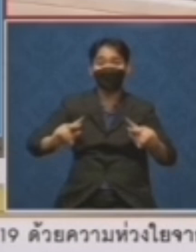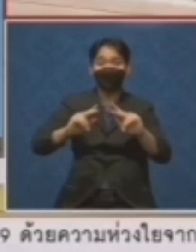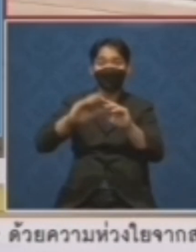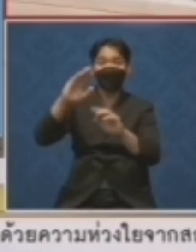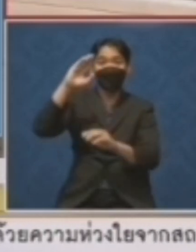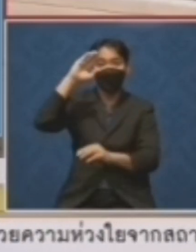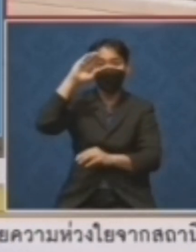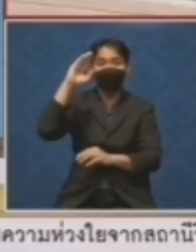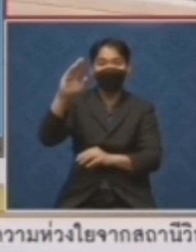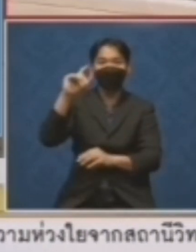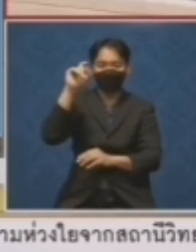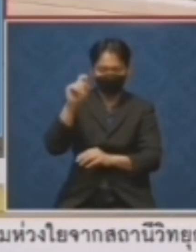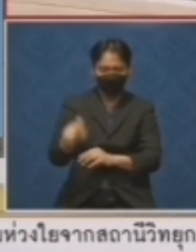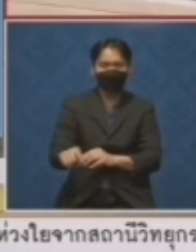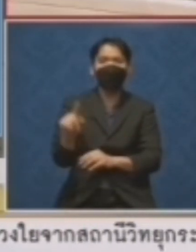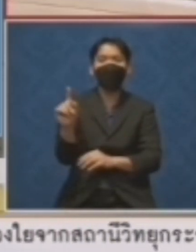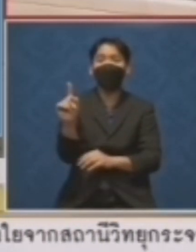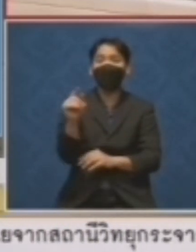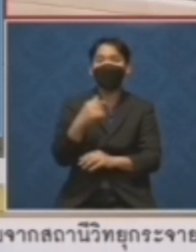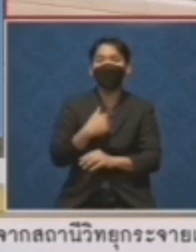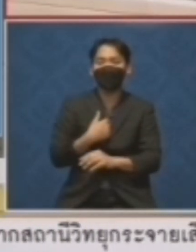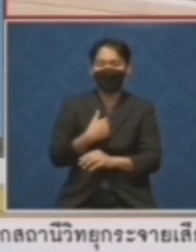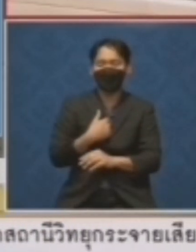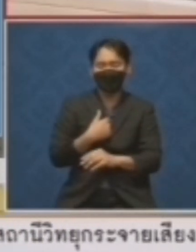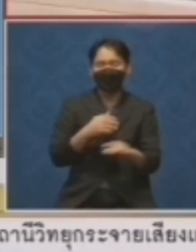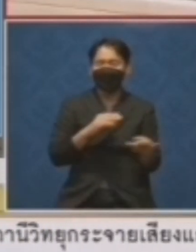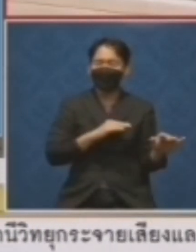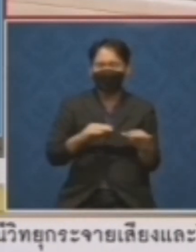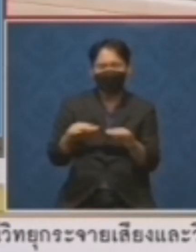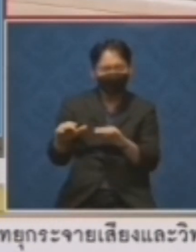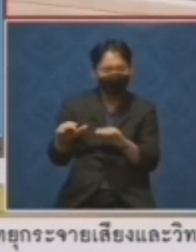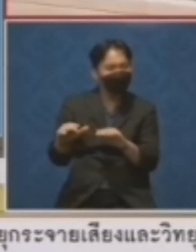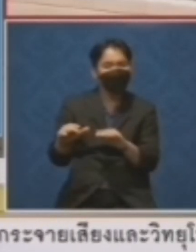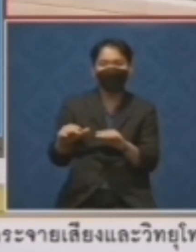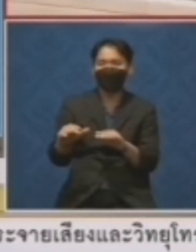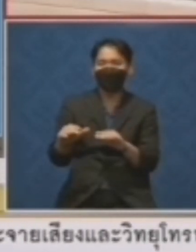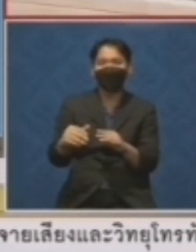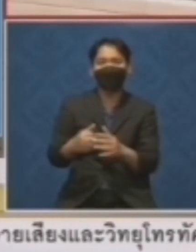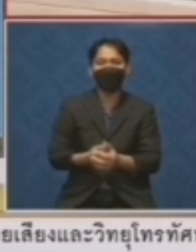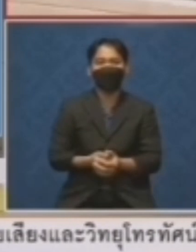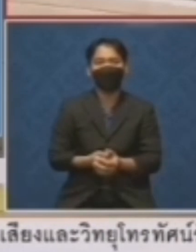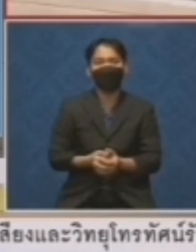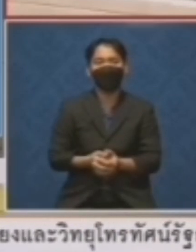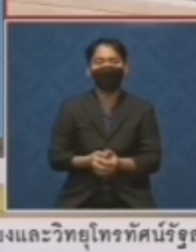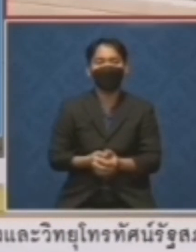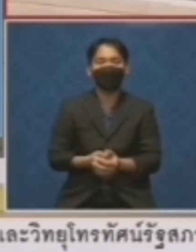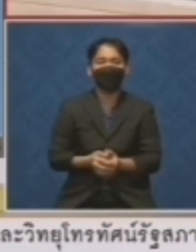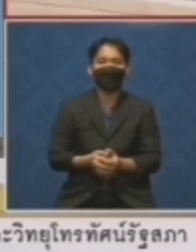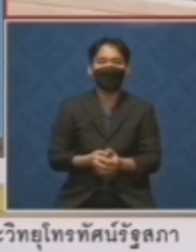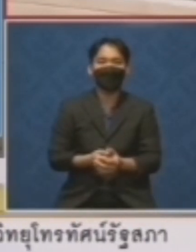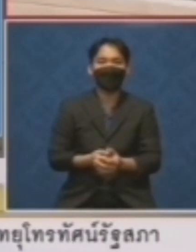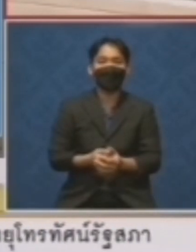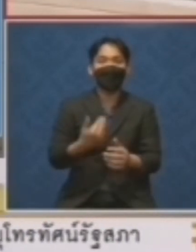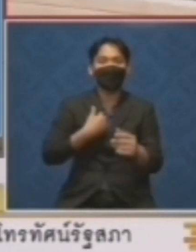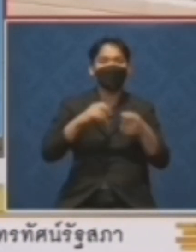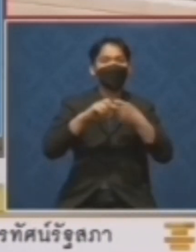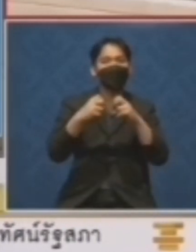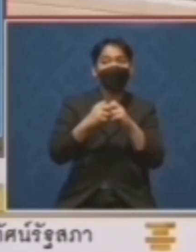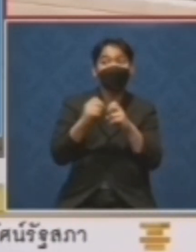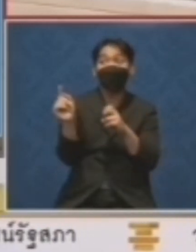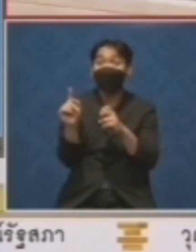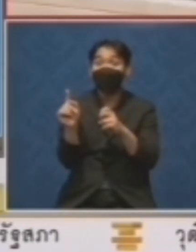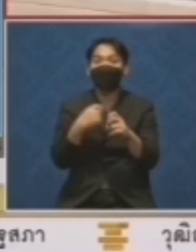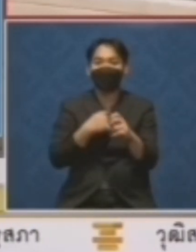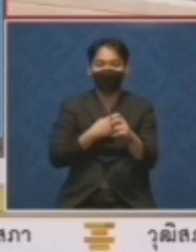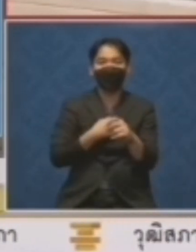เป็นที่จะต้องเตรียมรองรับให้มีความพร้อมในระดับหนึ่งที่จะรองรับสถานการณ์ได้ภายใต้